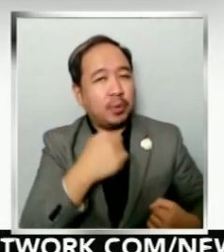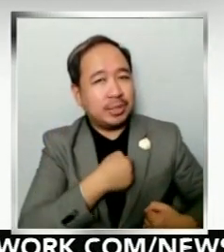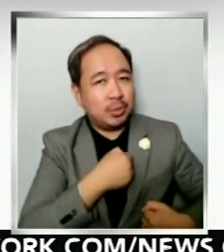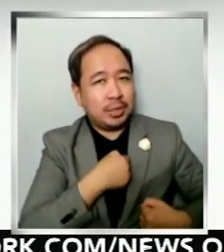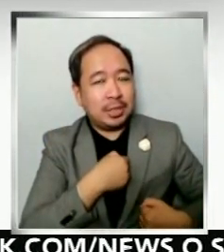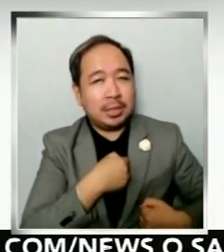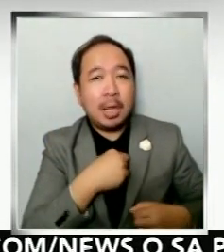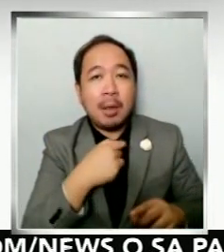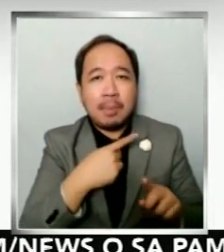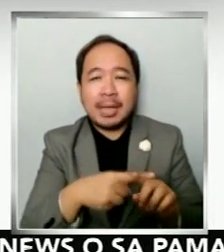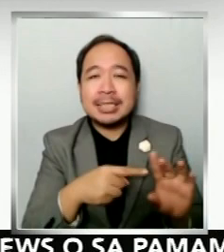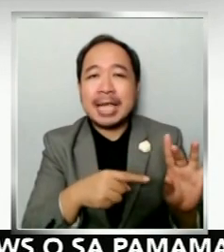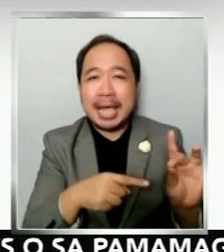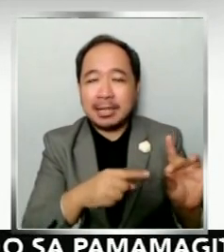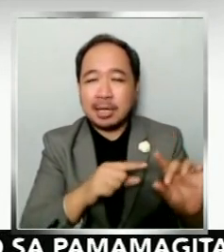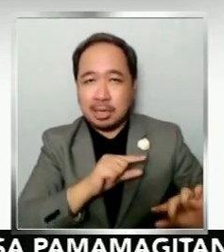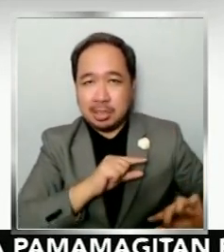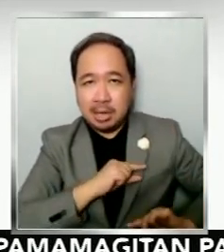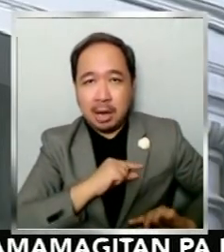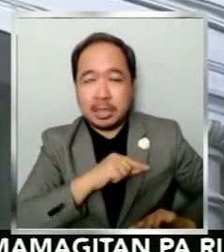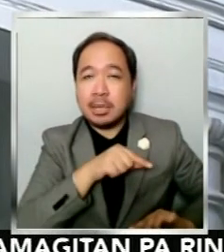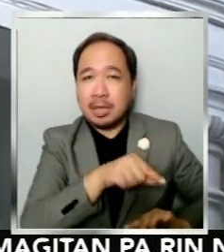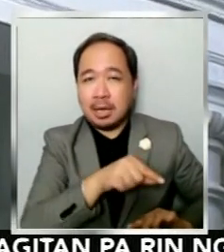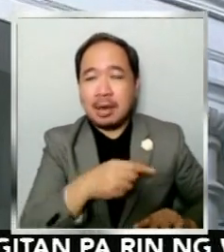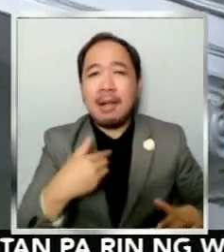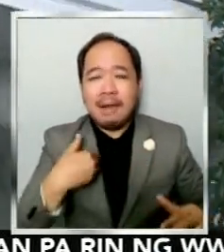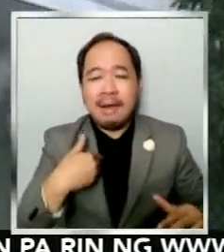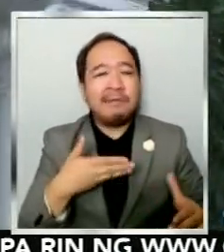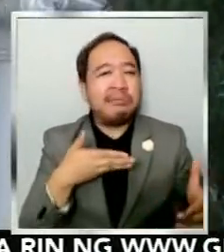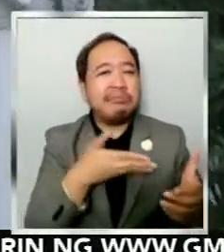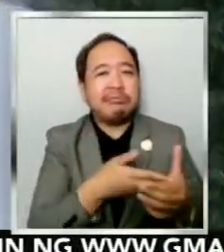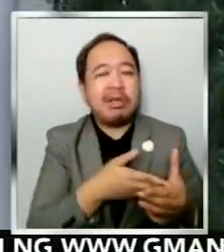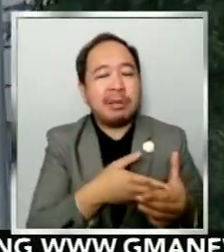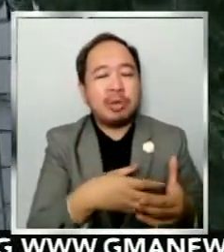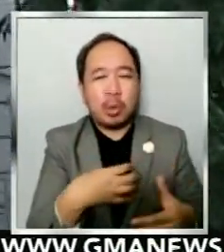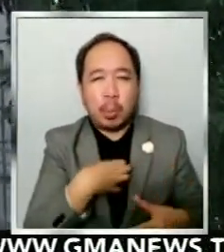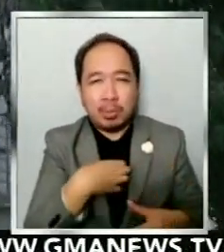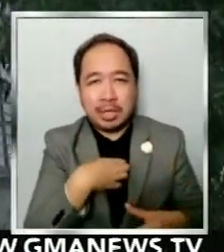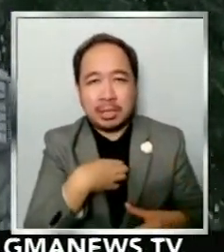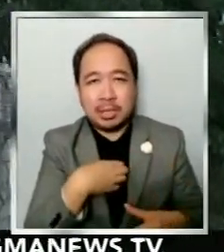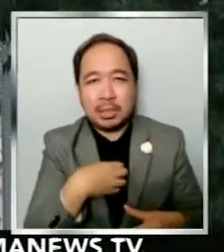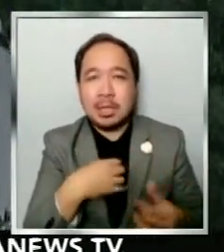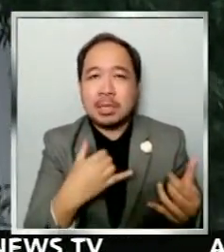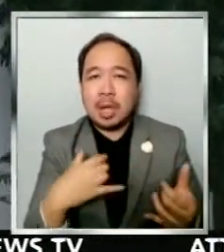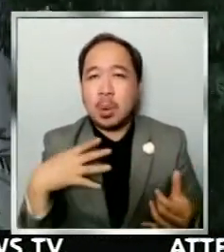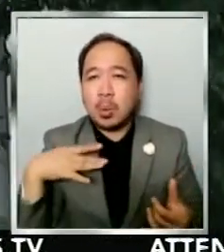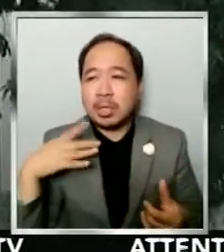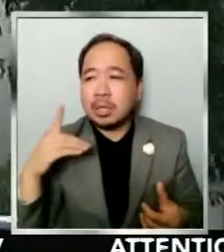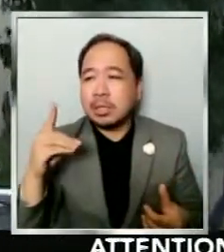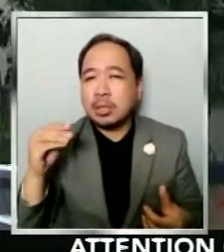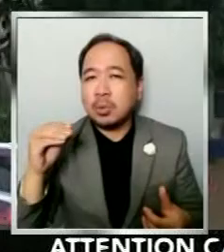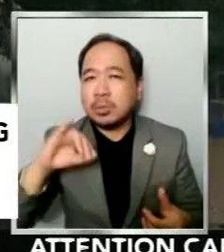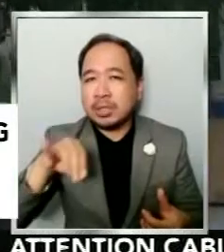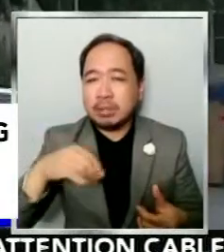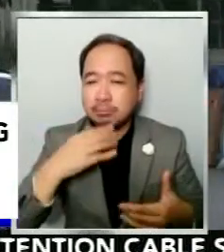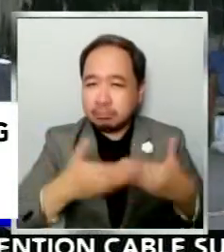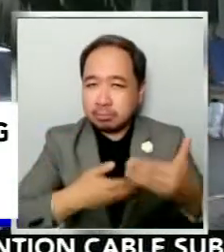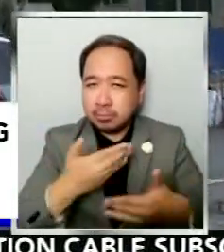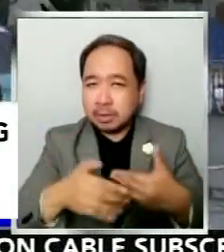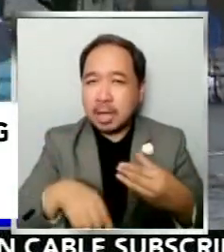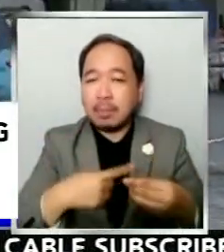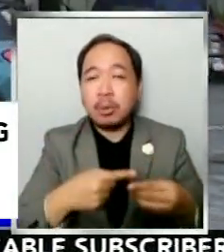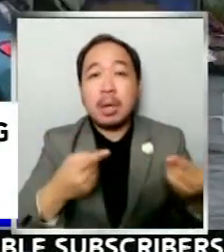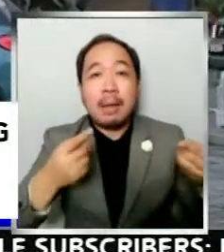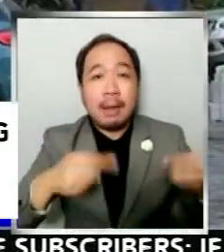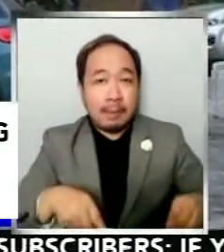mga gwardiya ng naturang sabungan ang kinasuhan din. Habang inaantabayan ang pangresolusyon ng DOJ sa kasong ito, kinumpirma ng